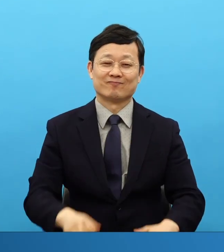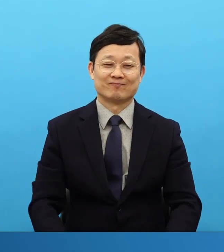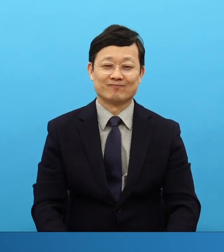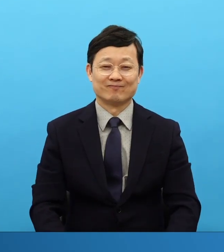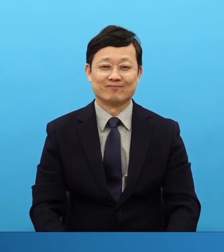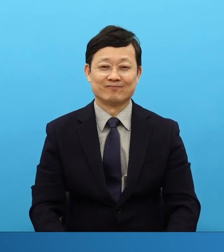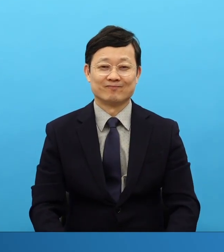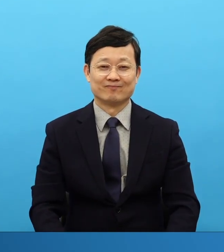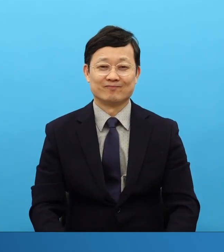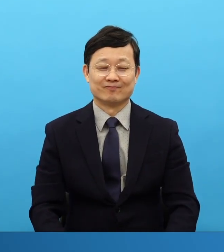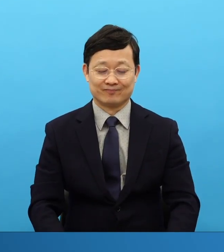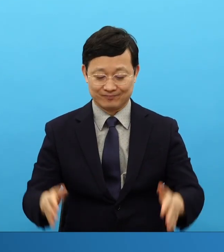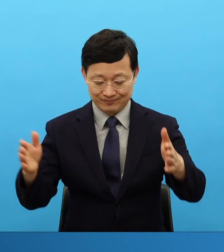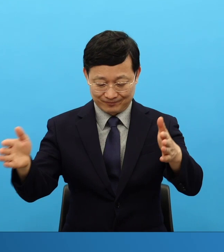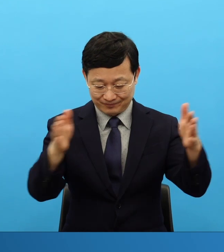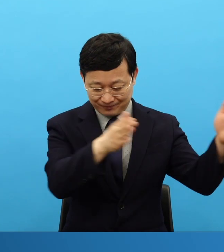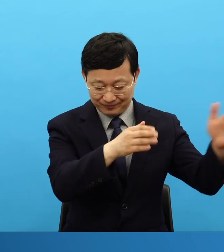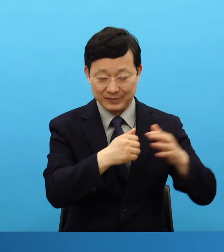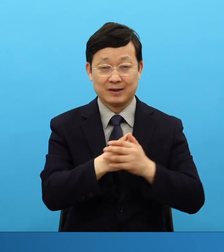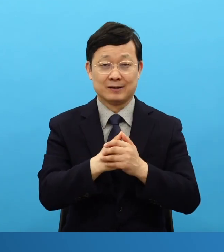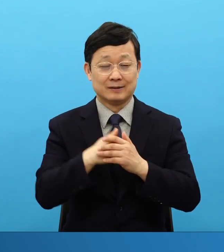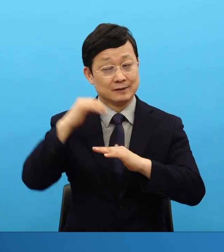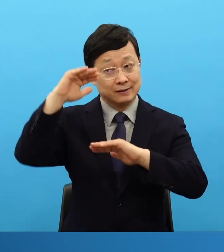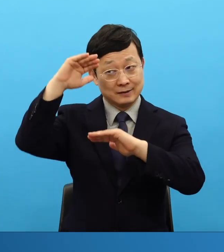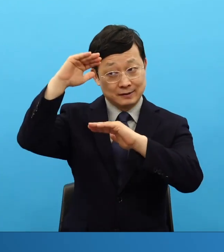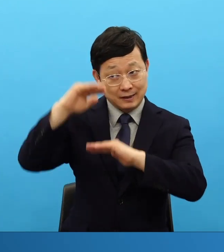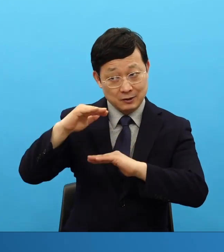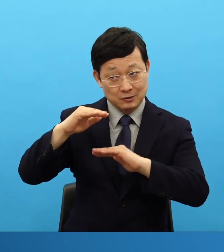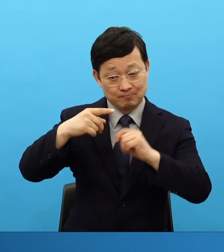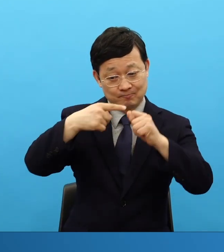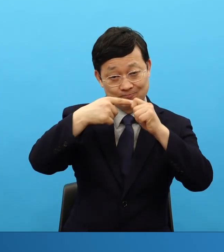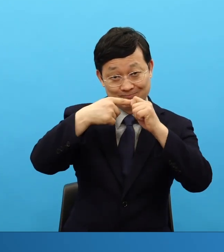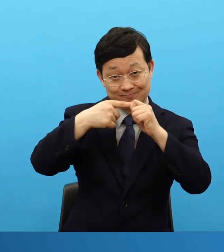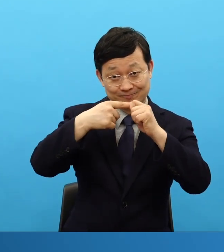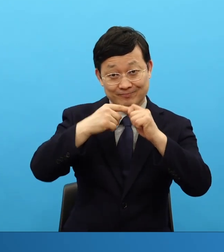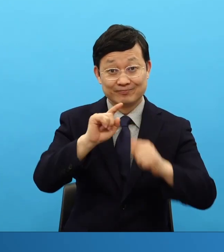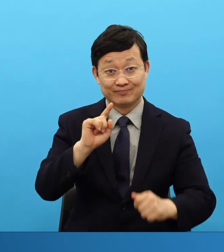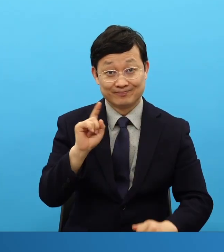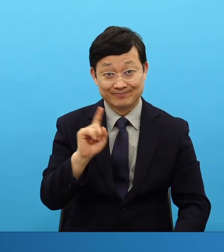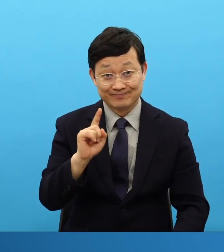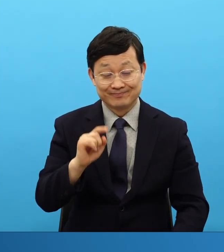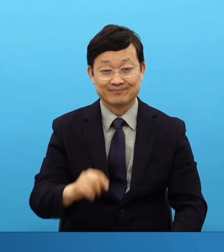kind of content do we see? 아무도 막을 수 없는